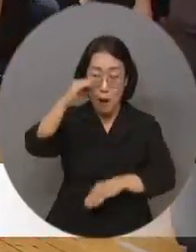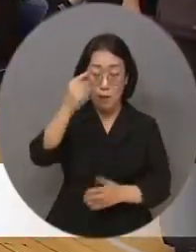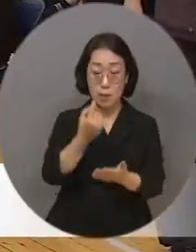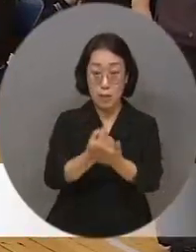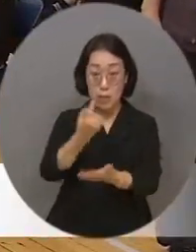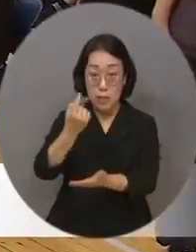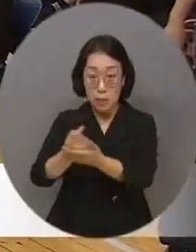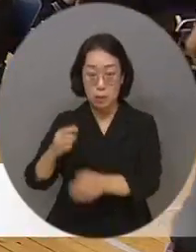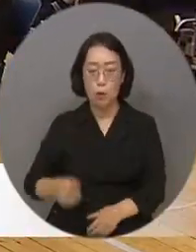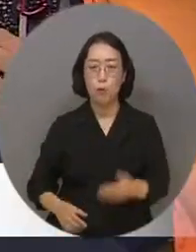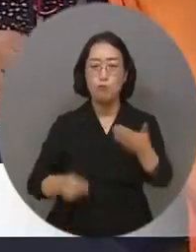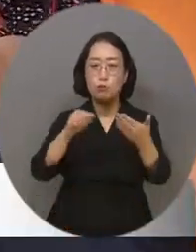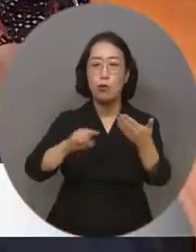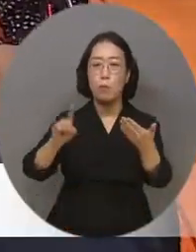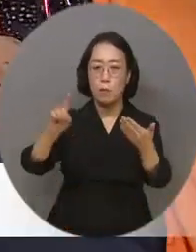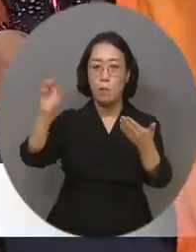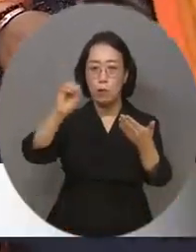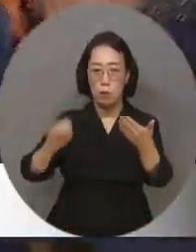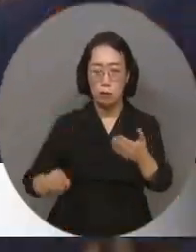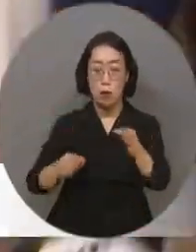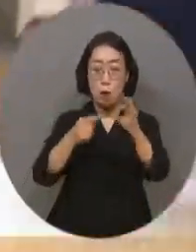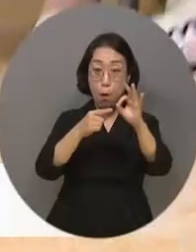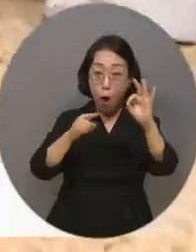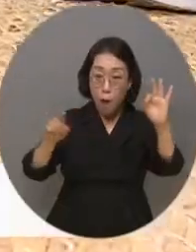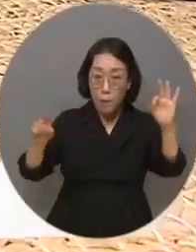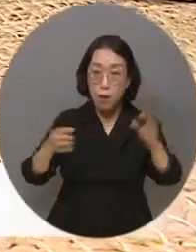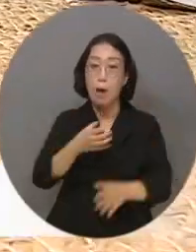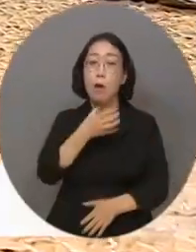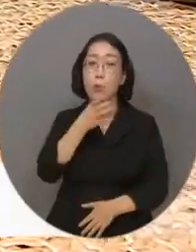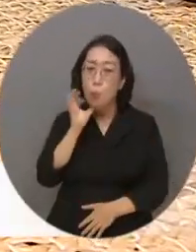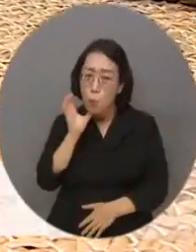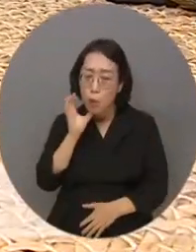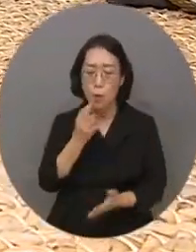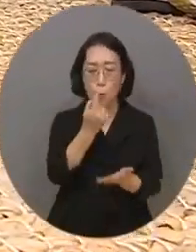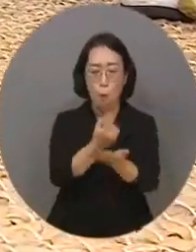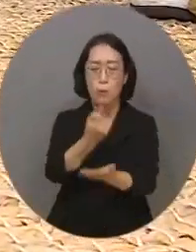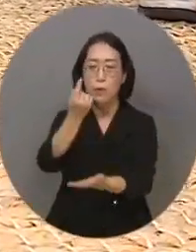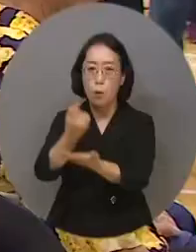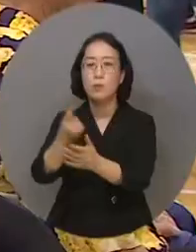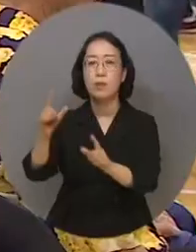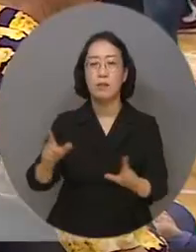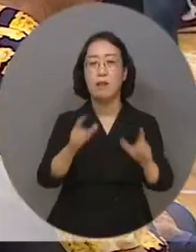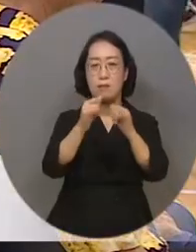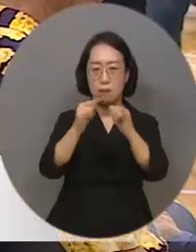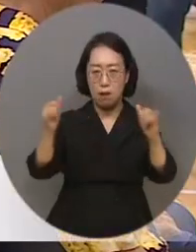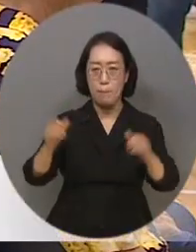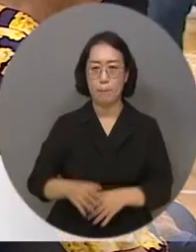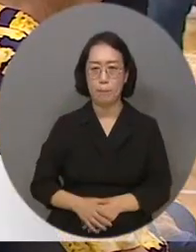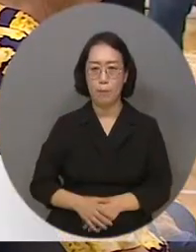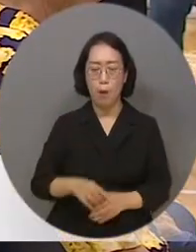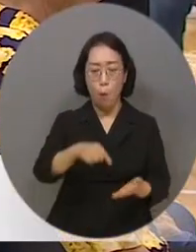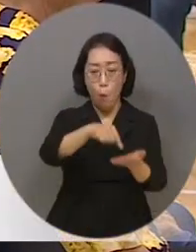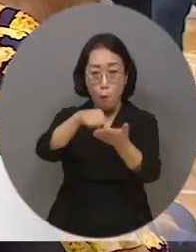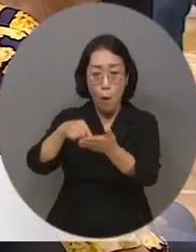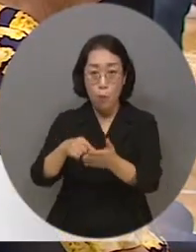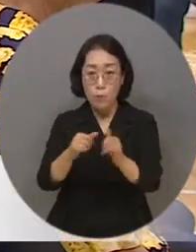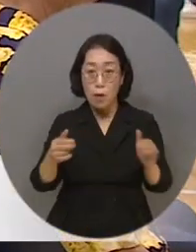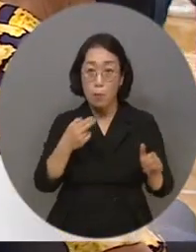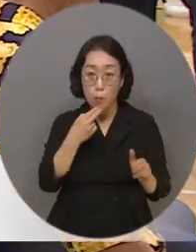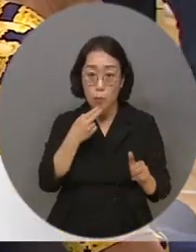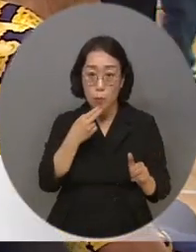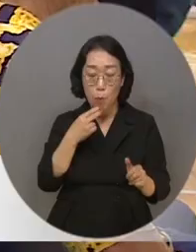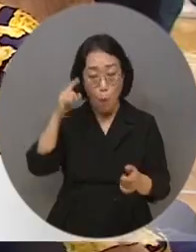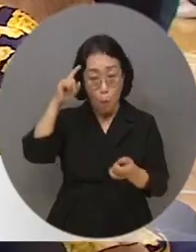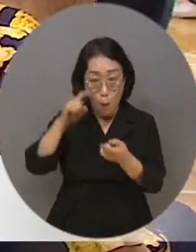비중도 9.1%로 10명 중 한 명은 독거노인인 셈입니다 고립된 각오가 없도록 주변에서